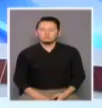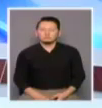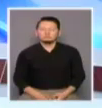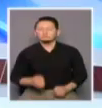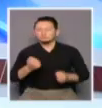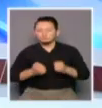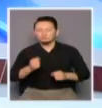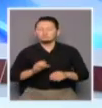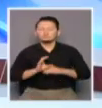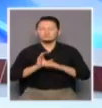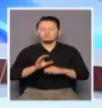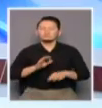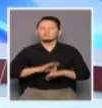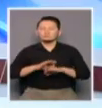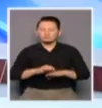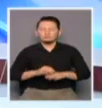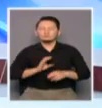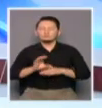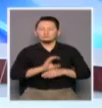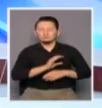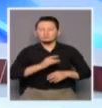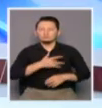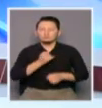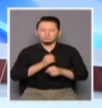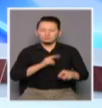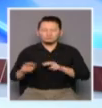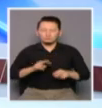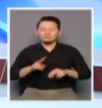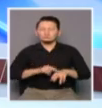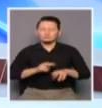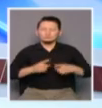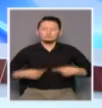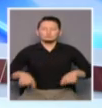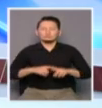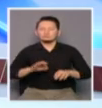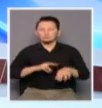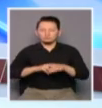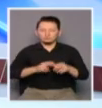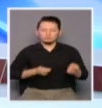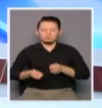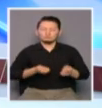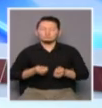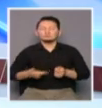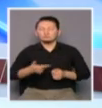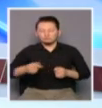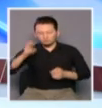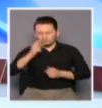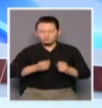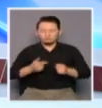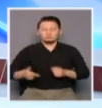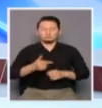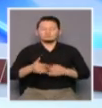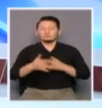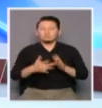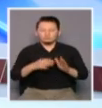Транспорт и ввозимый в страну товар находится на усиленном контроле. Отдел администрирования косвенных налогов при управлении государственных доходов по городу Атырау